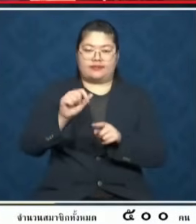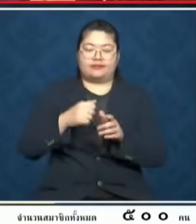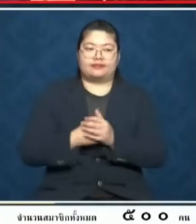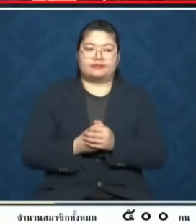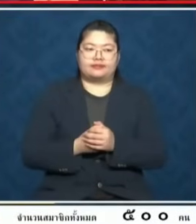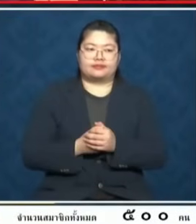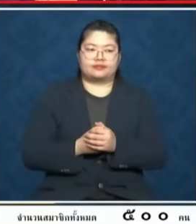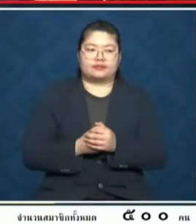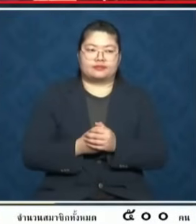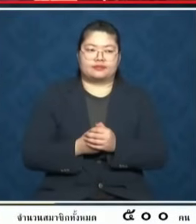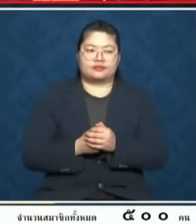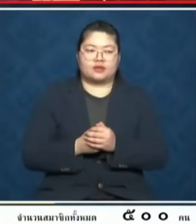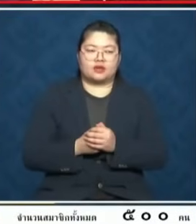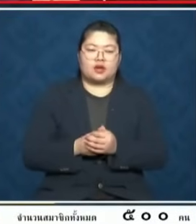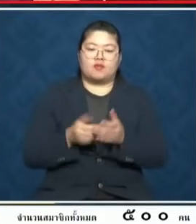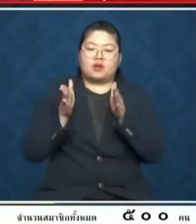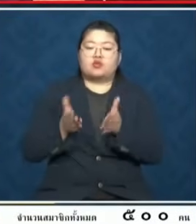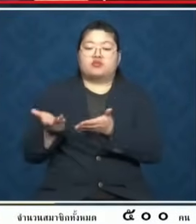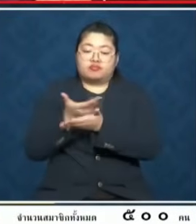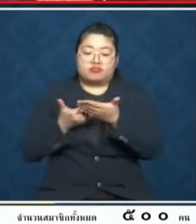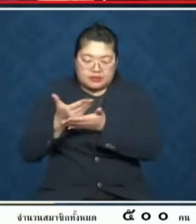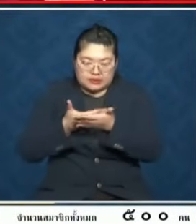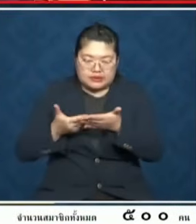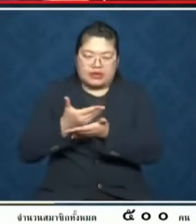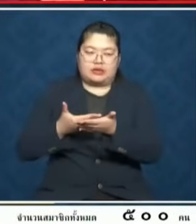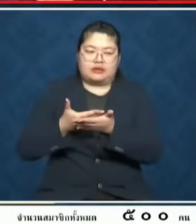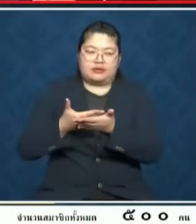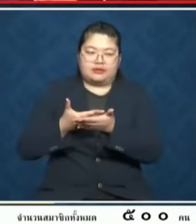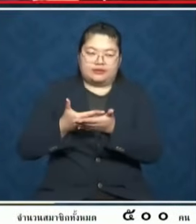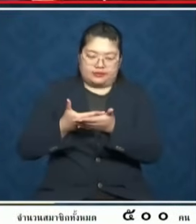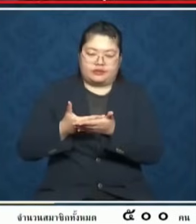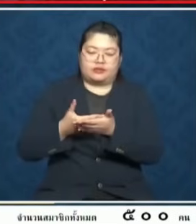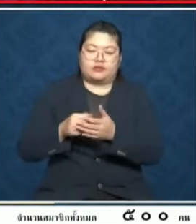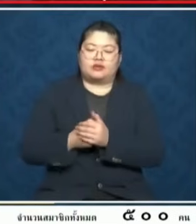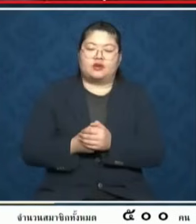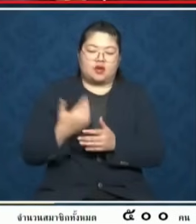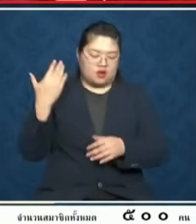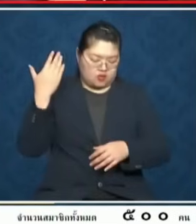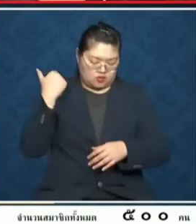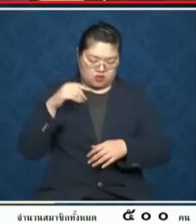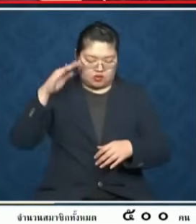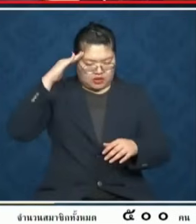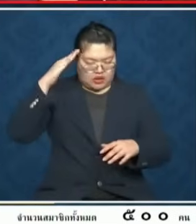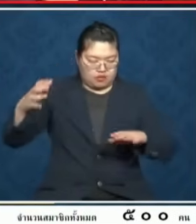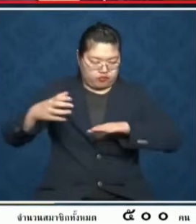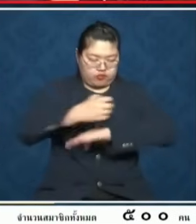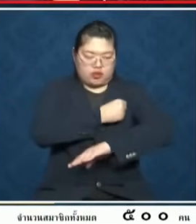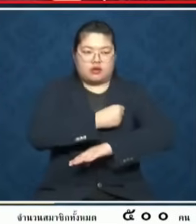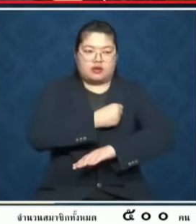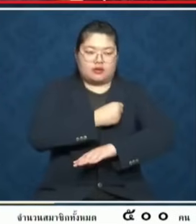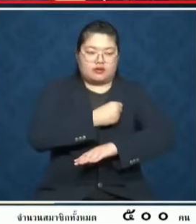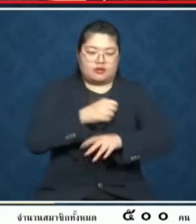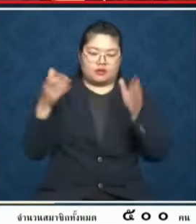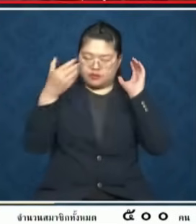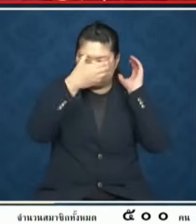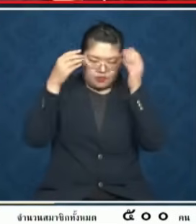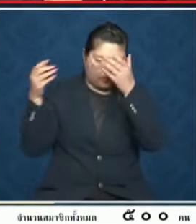นั่งเป็นบอร์ดรัฐวิสาหกิจหลังรัฐประหารในทุกๆครั้งนะคะหลังรัฐประหารจำนวนนายพลยิ่งสวมหมวกหลาย